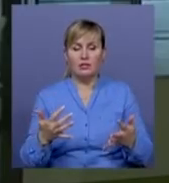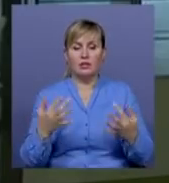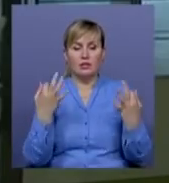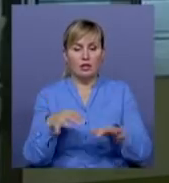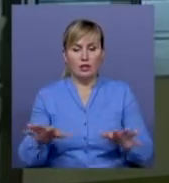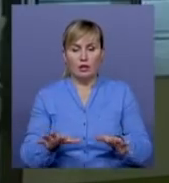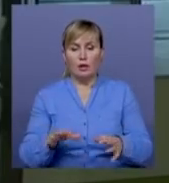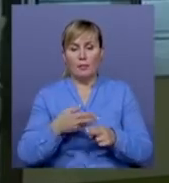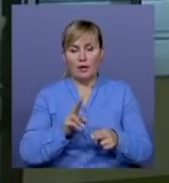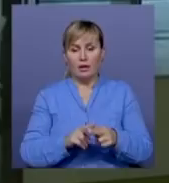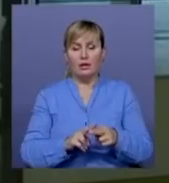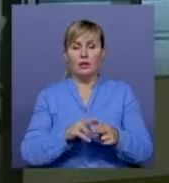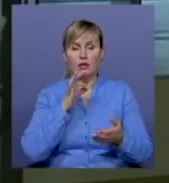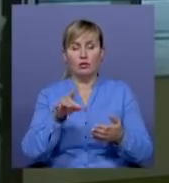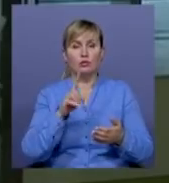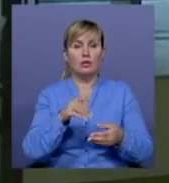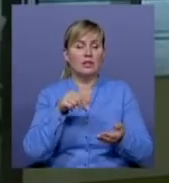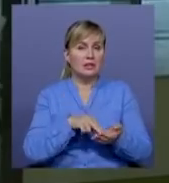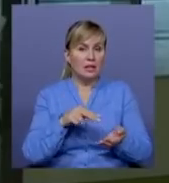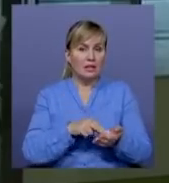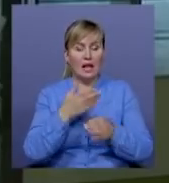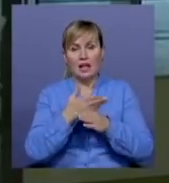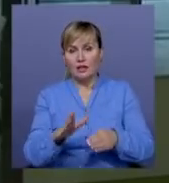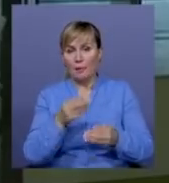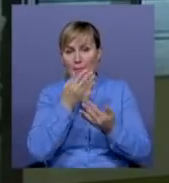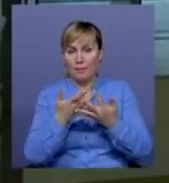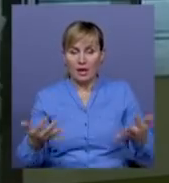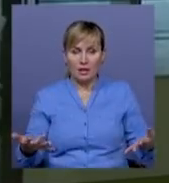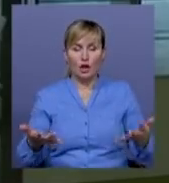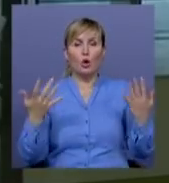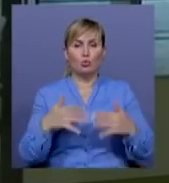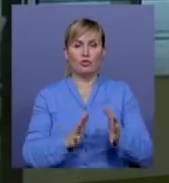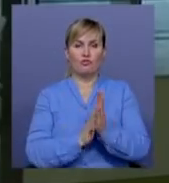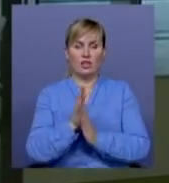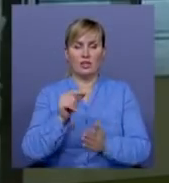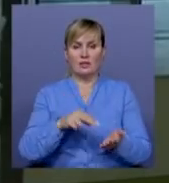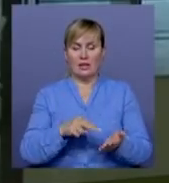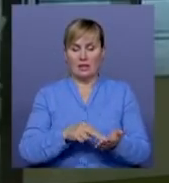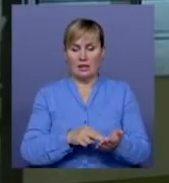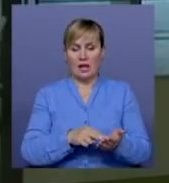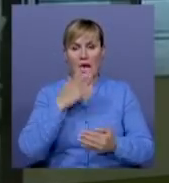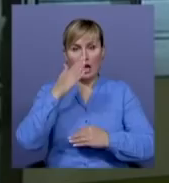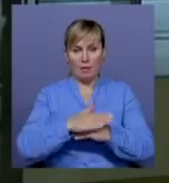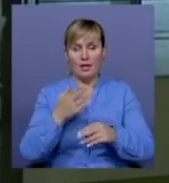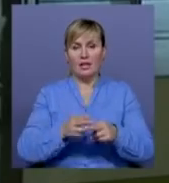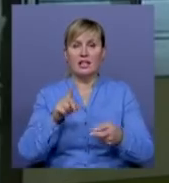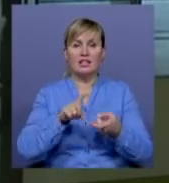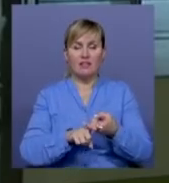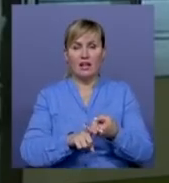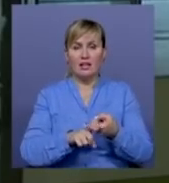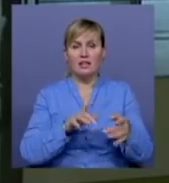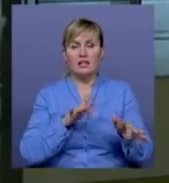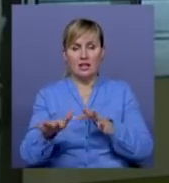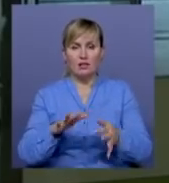допустят. При этом замечу, что цены на отдельные виды продовольствия уже выросли в цене. В Акимате это связывают с